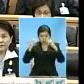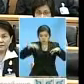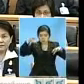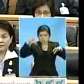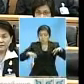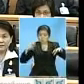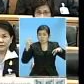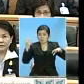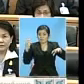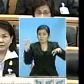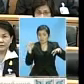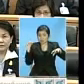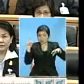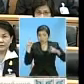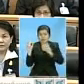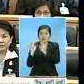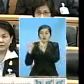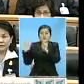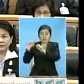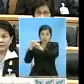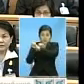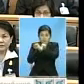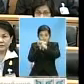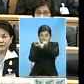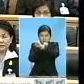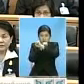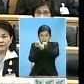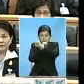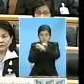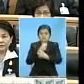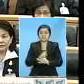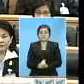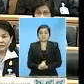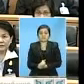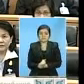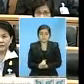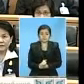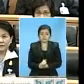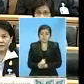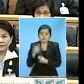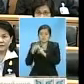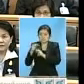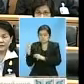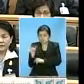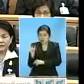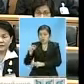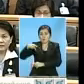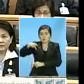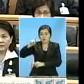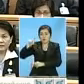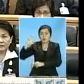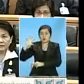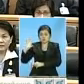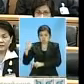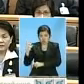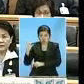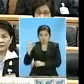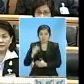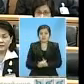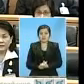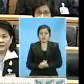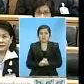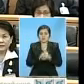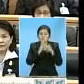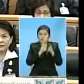3ก็คือคณะกรรมการป้องกันและปราบปรามทุจริตคิดไม่ชอบซึ่งผมขอใช้ตัวย่อว่าปปช.จะเห็นได้ว่าการเต